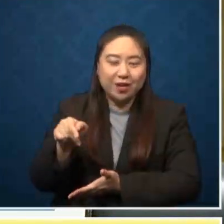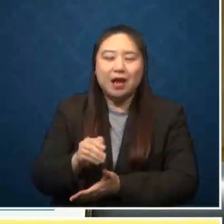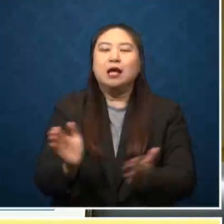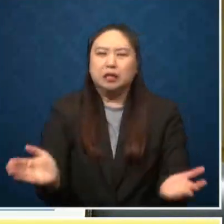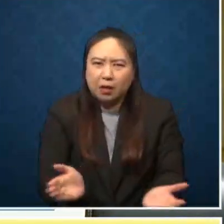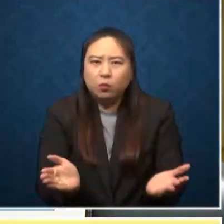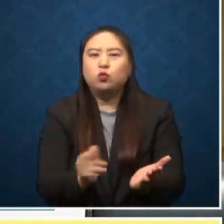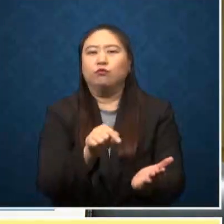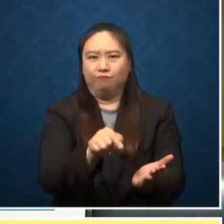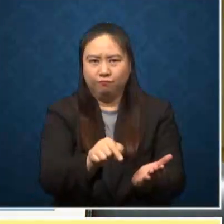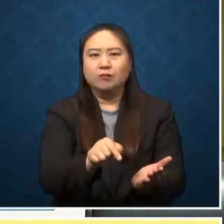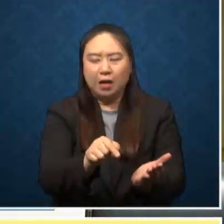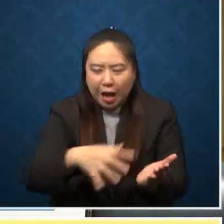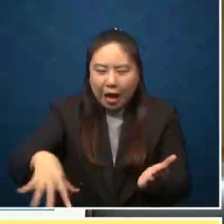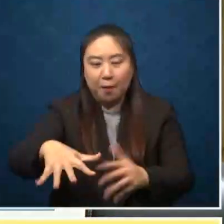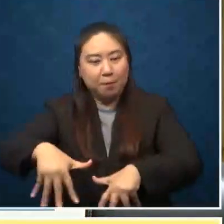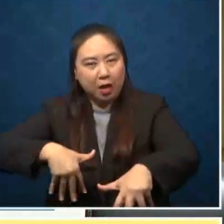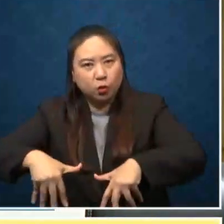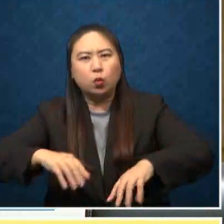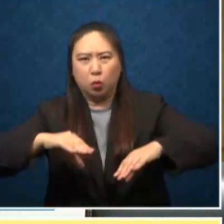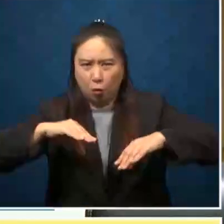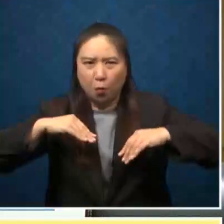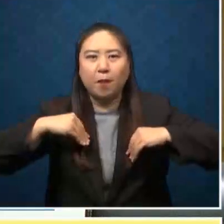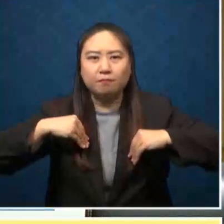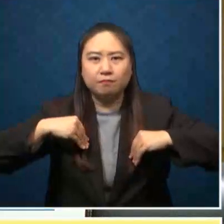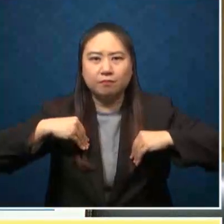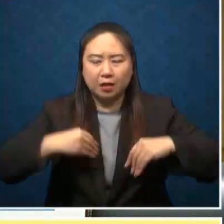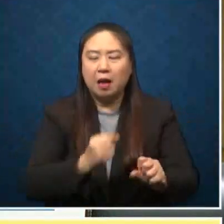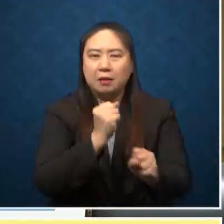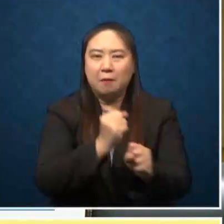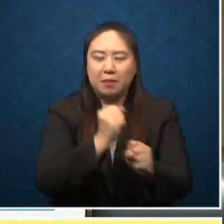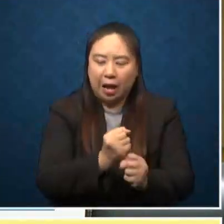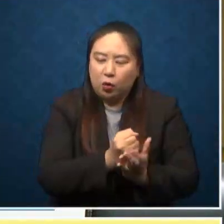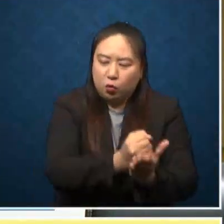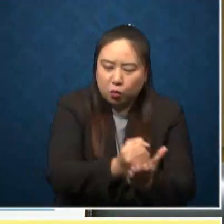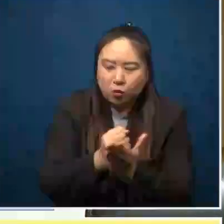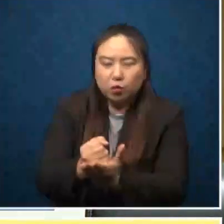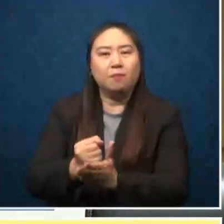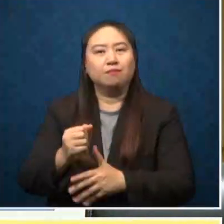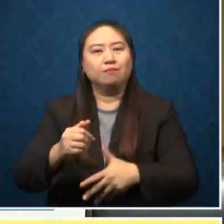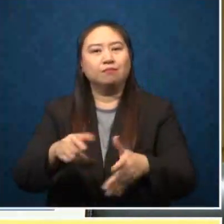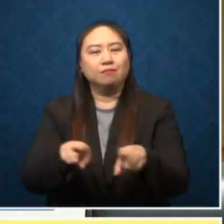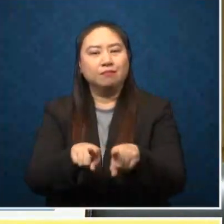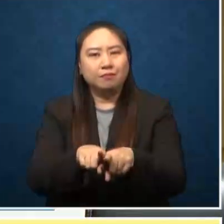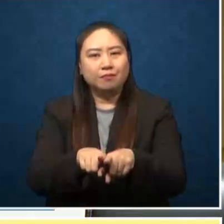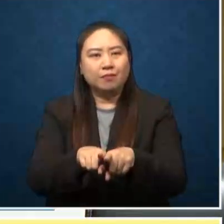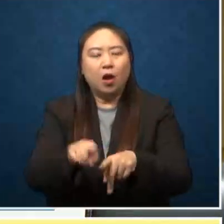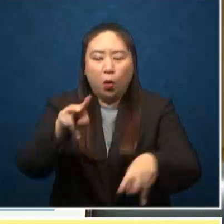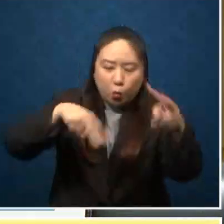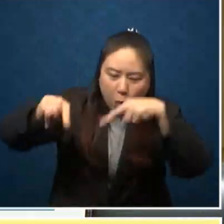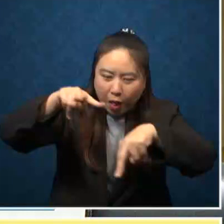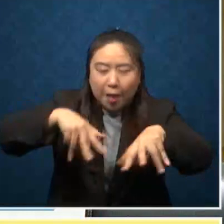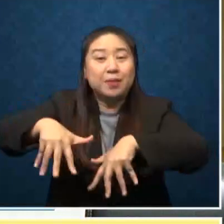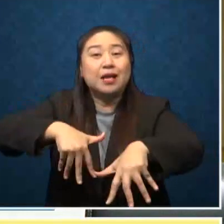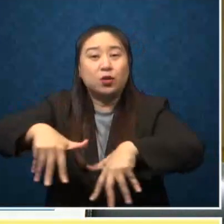พื้นที่และเป็นที่ยอมรับในการทำงานเพื่ออาสาสมัครหรือเป็นบริกรสำหรับดูแลพี่น้อง